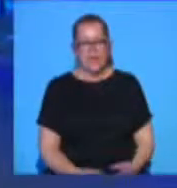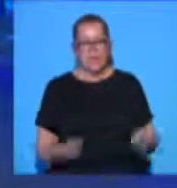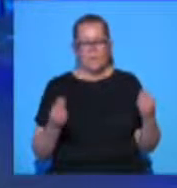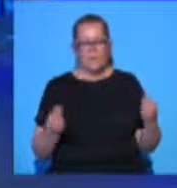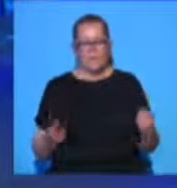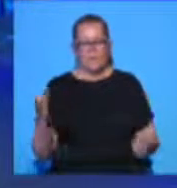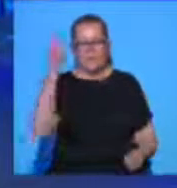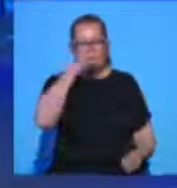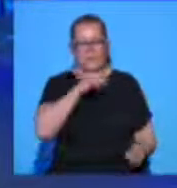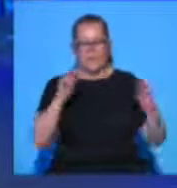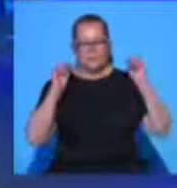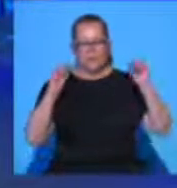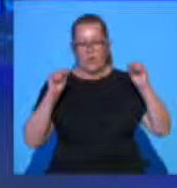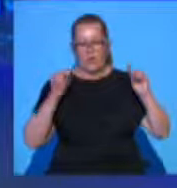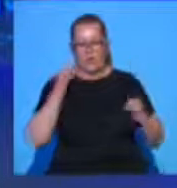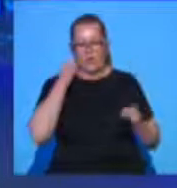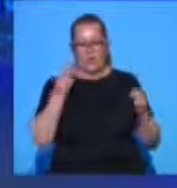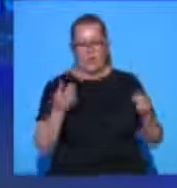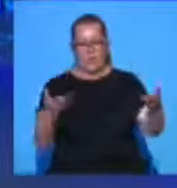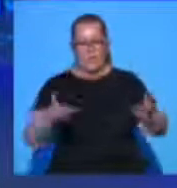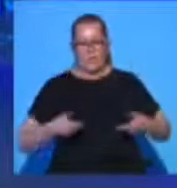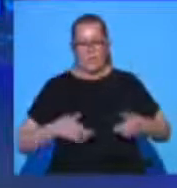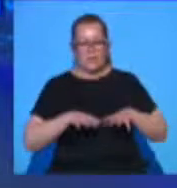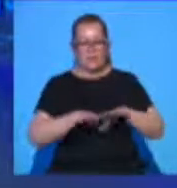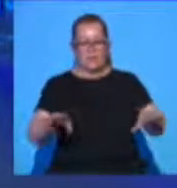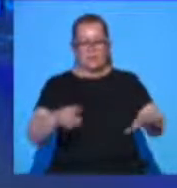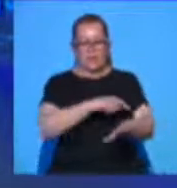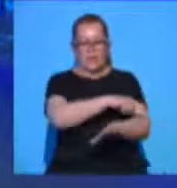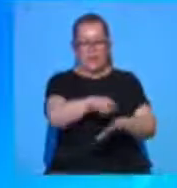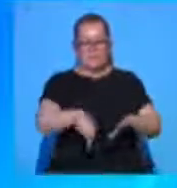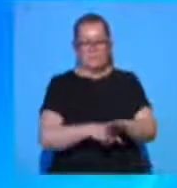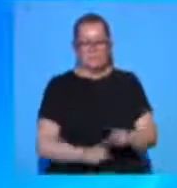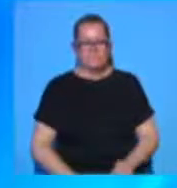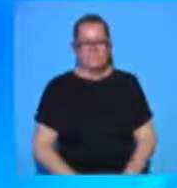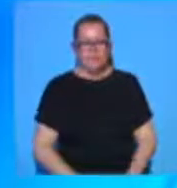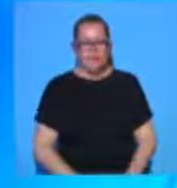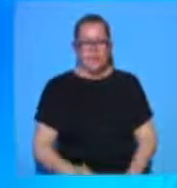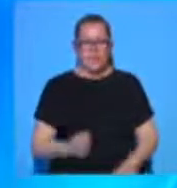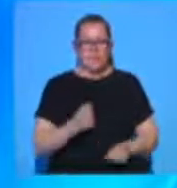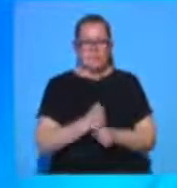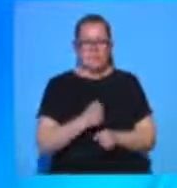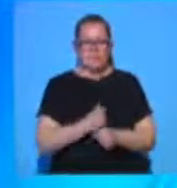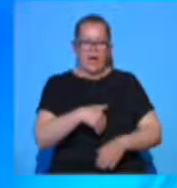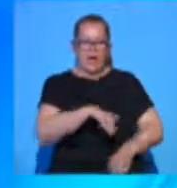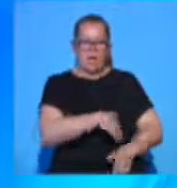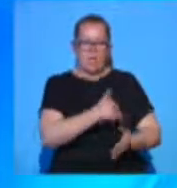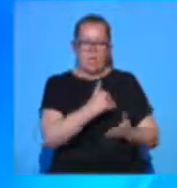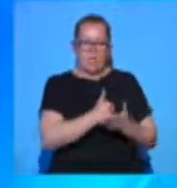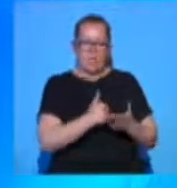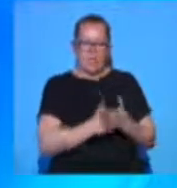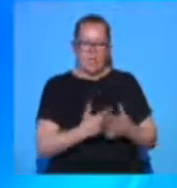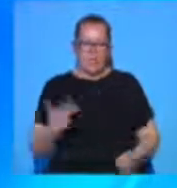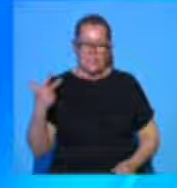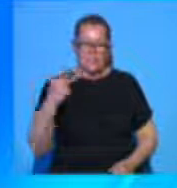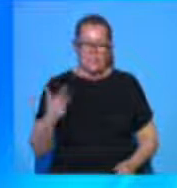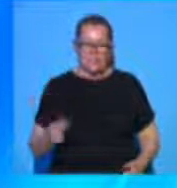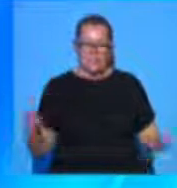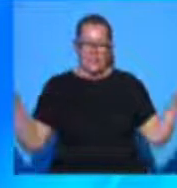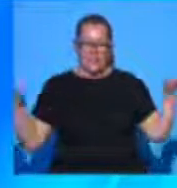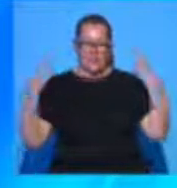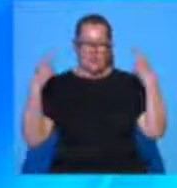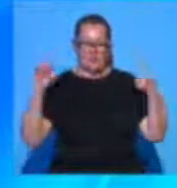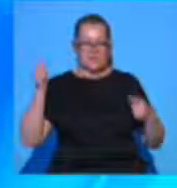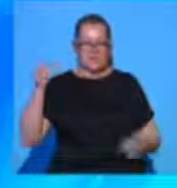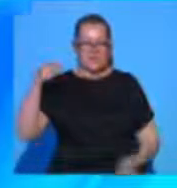Bună seara, doamnelor și domnilor! Bun găsit la Telejurnalul Regional! Se fac ultimele pregătiri pentru cea de-a 13-a ediție